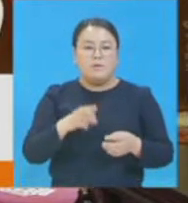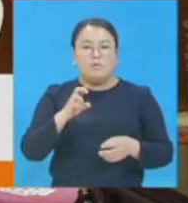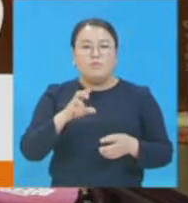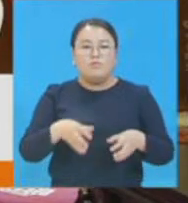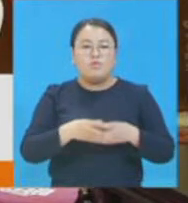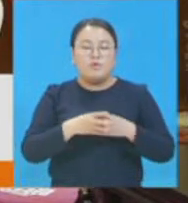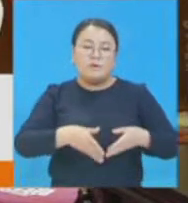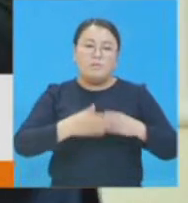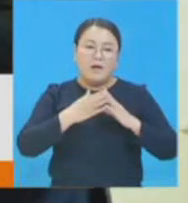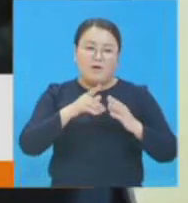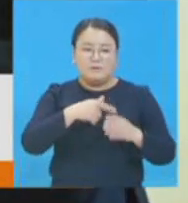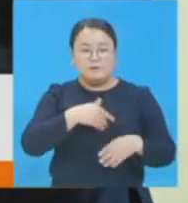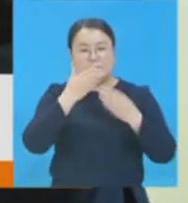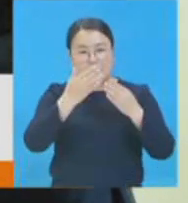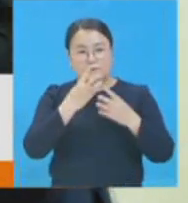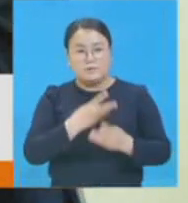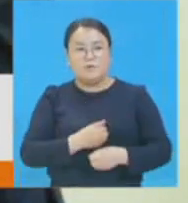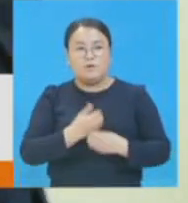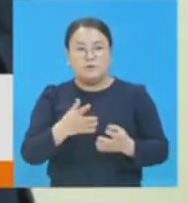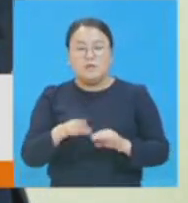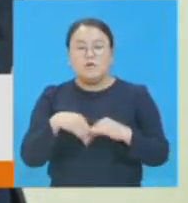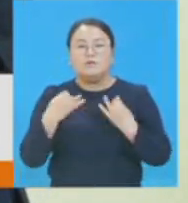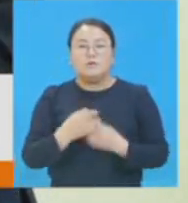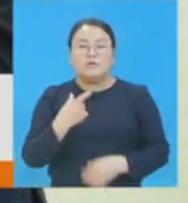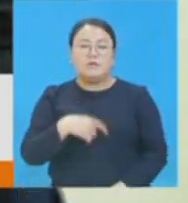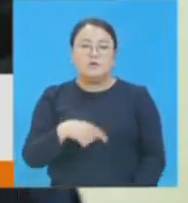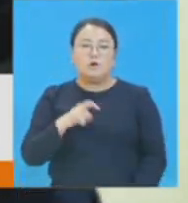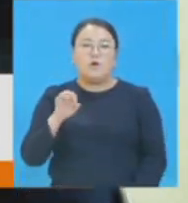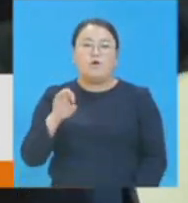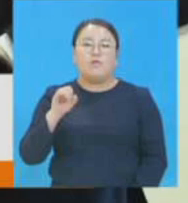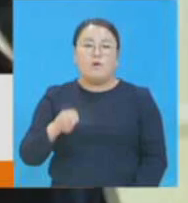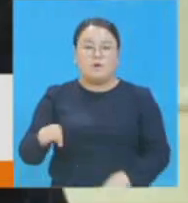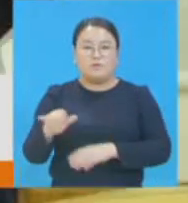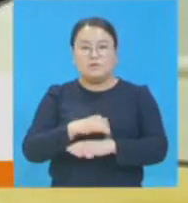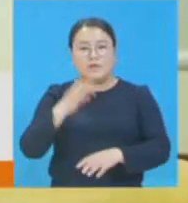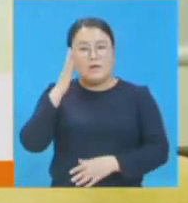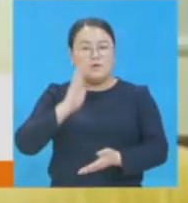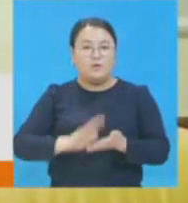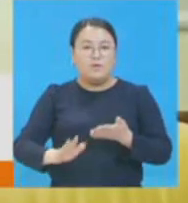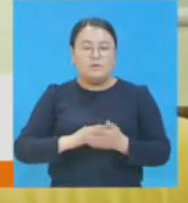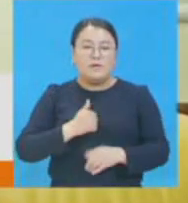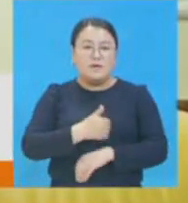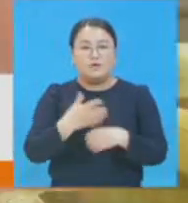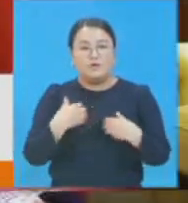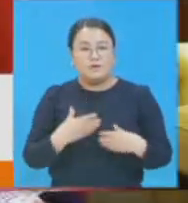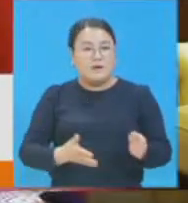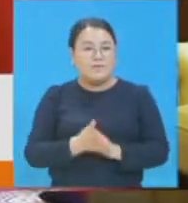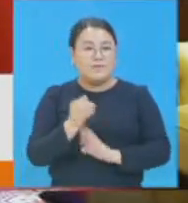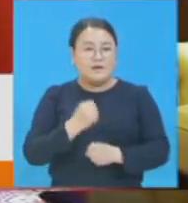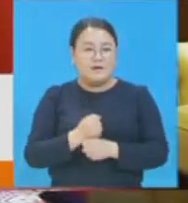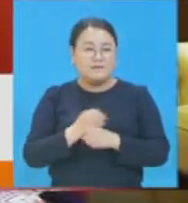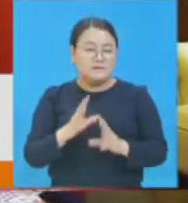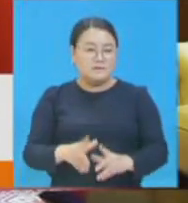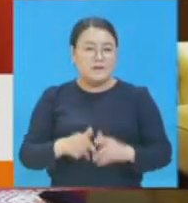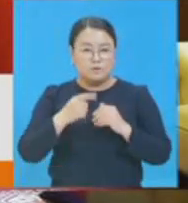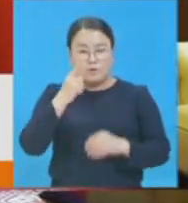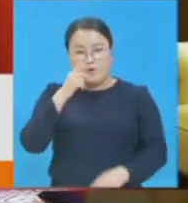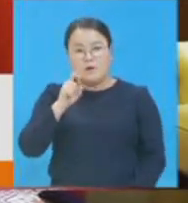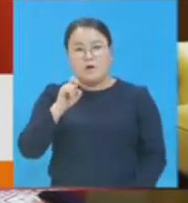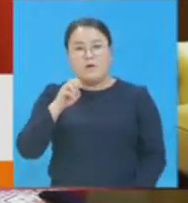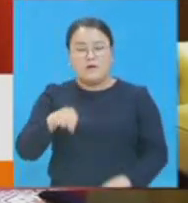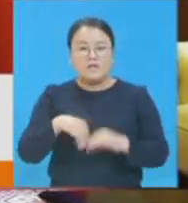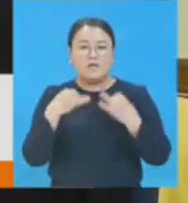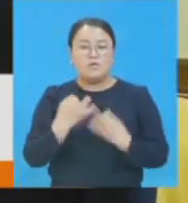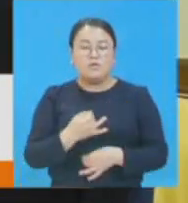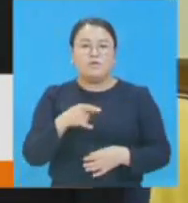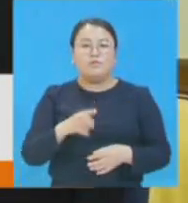байгаагаа уулзалтынханд илэрхийллээ. Улсын хурлын гишүүн Батчуугар Хорват улстай гадаад худалдаа аялжуулчлалын салбарын хамтын ажиллагааг өргөжүүлэхэд Монгол Хорватын парламентын бүлэг